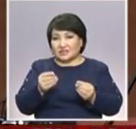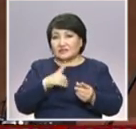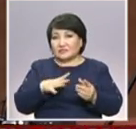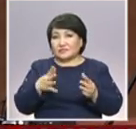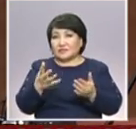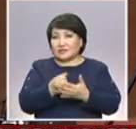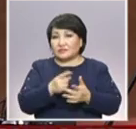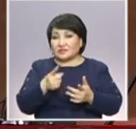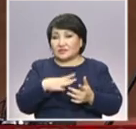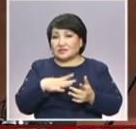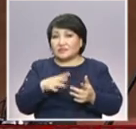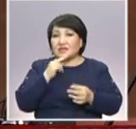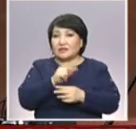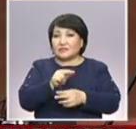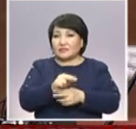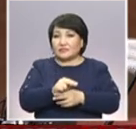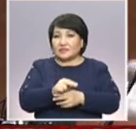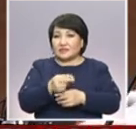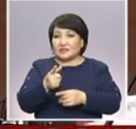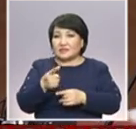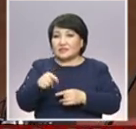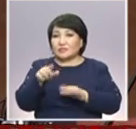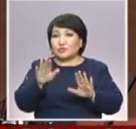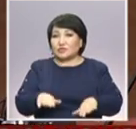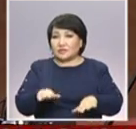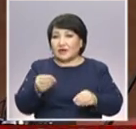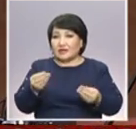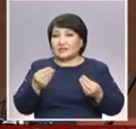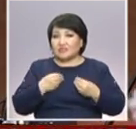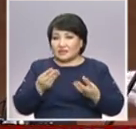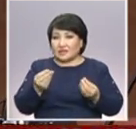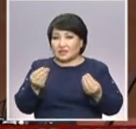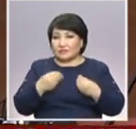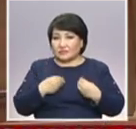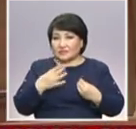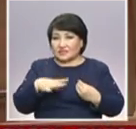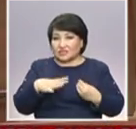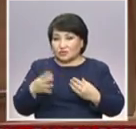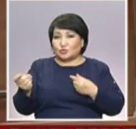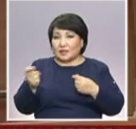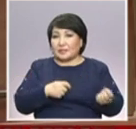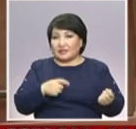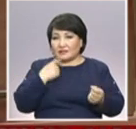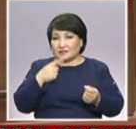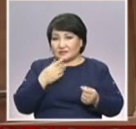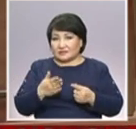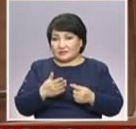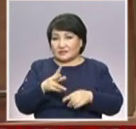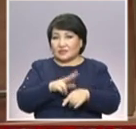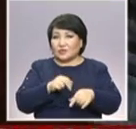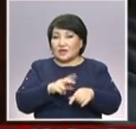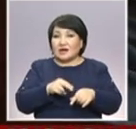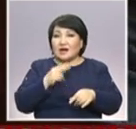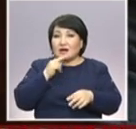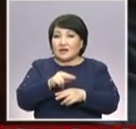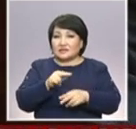Қашықбаевқа алып келген кезде не үшін бұл айтпады? Неге сен бұл жерде маған ақшаны беріп жатсың сен? Не үшін әкелдің? Қорғаушылар тәртіп сақшыларының айыбын